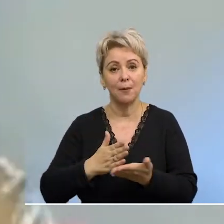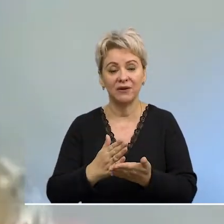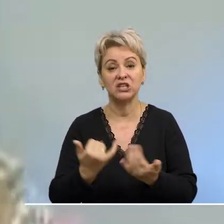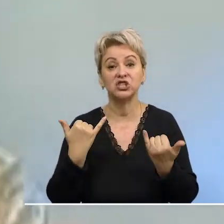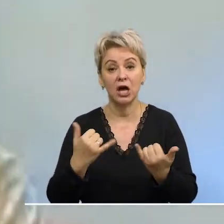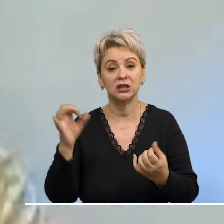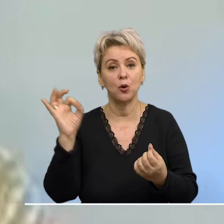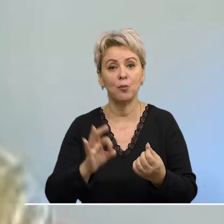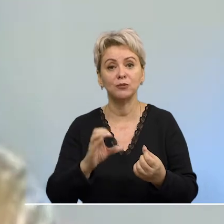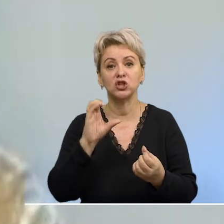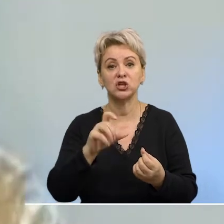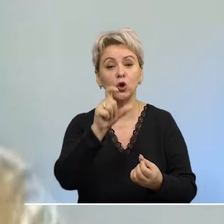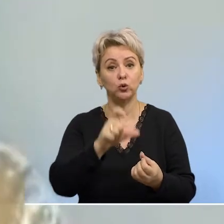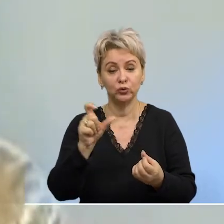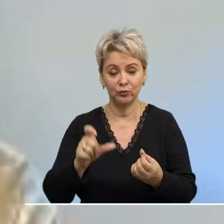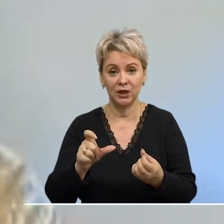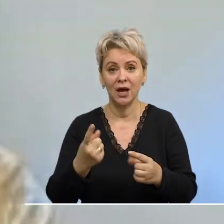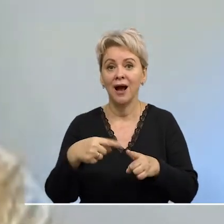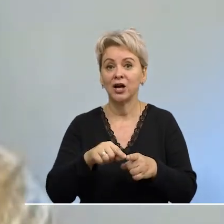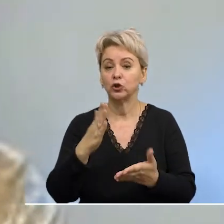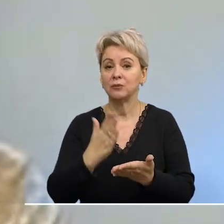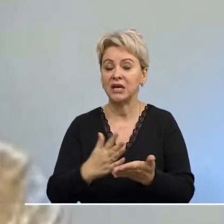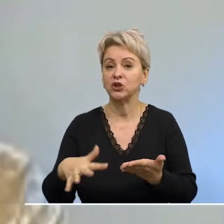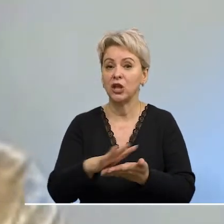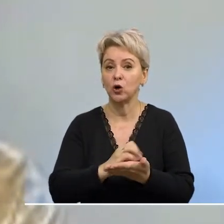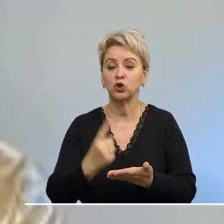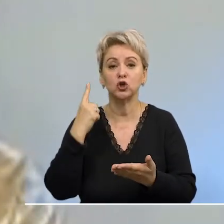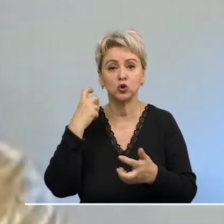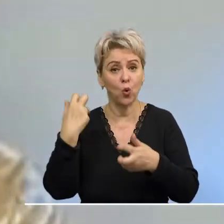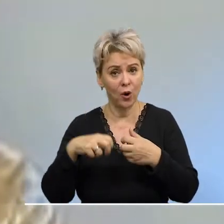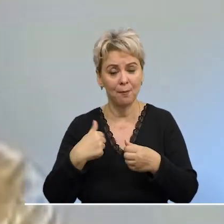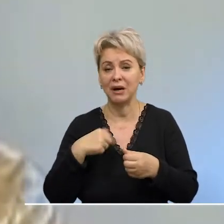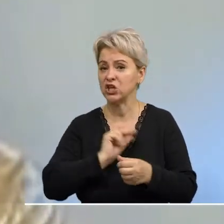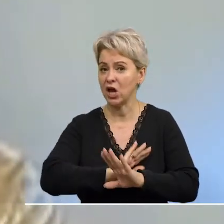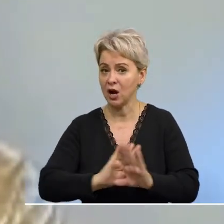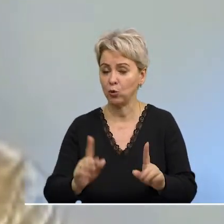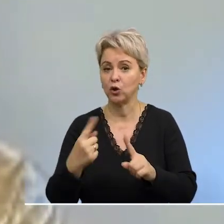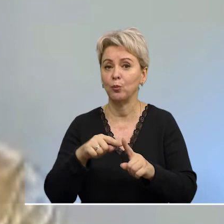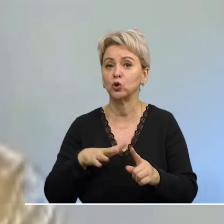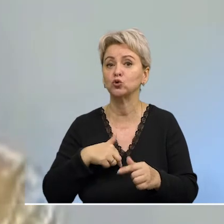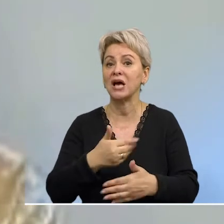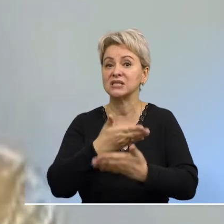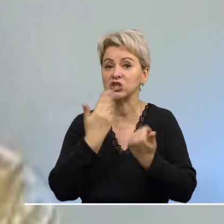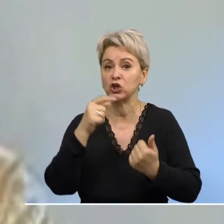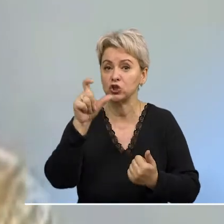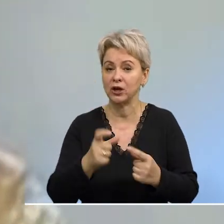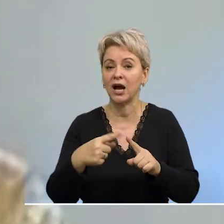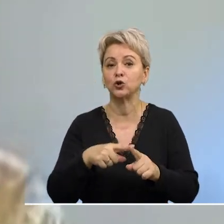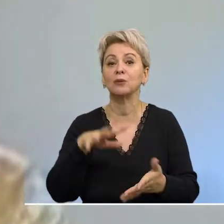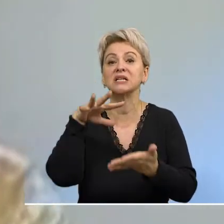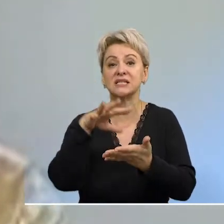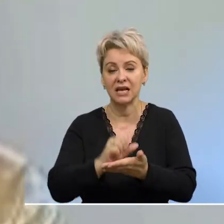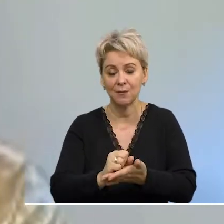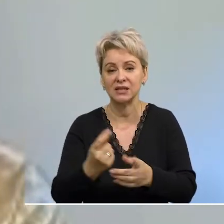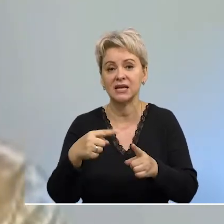направление. На данный момент с людьми, которые имеют нарушение слуха, мы не работаем, потому что у нас нет человека, который